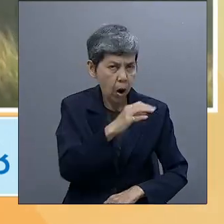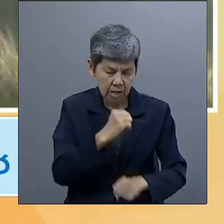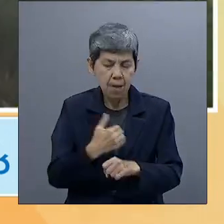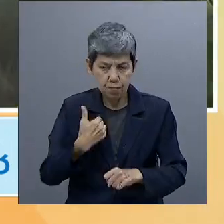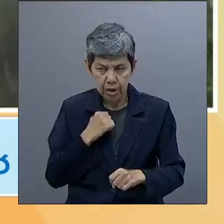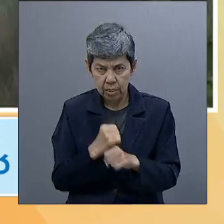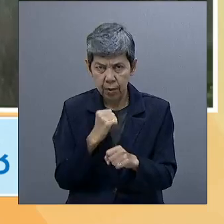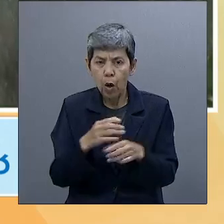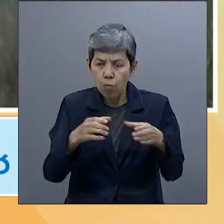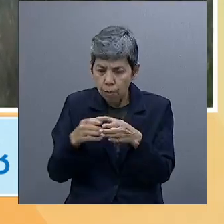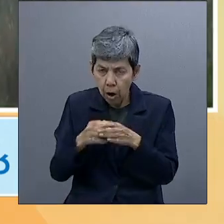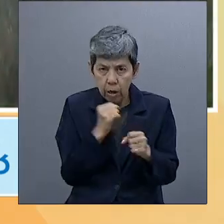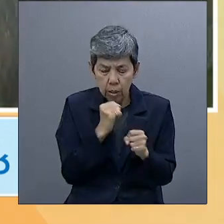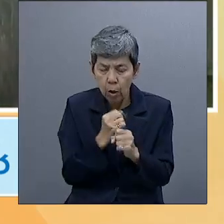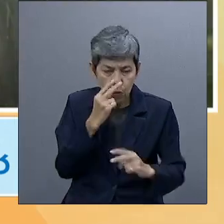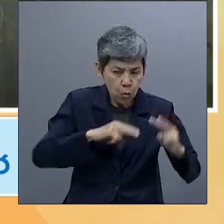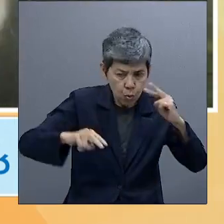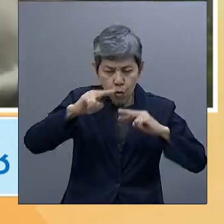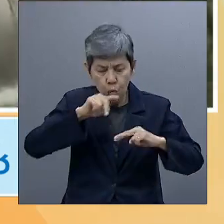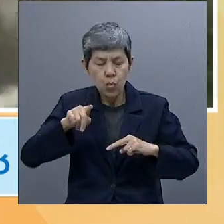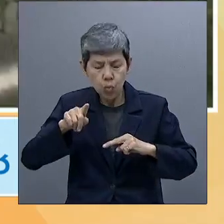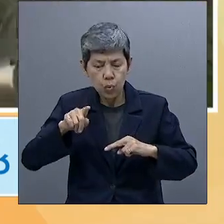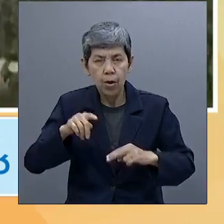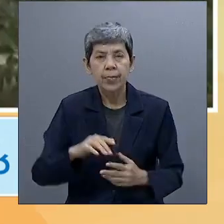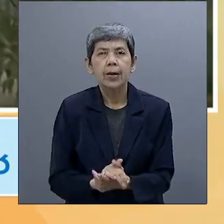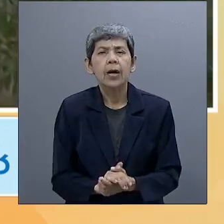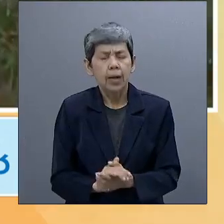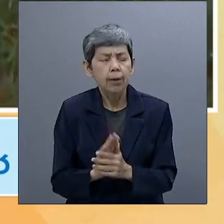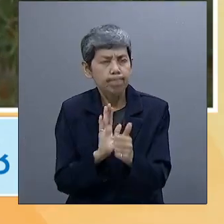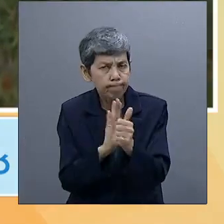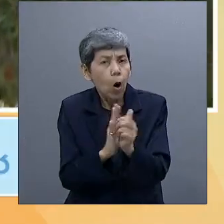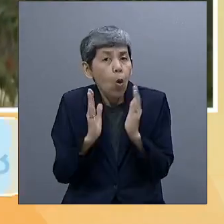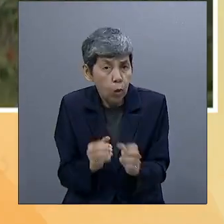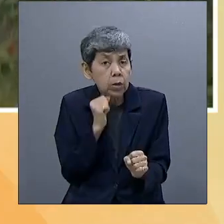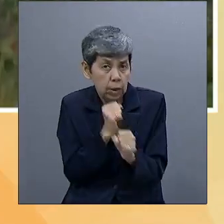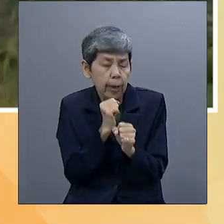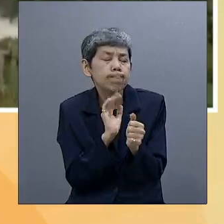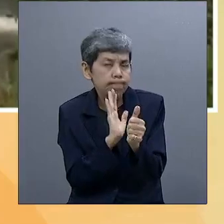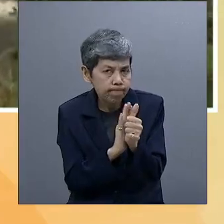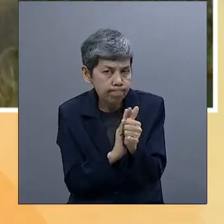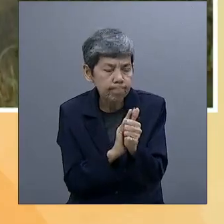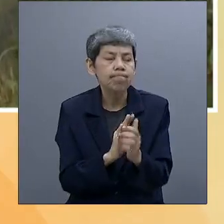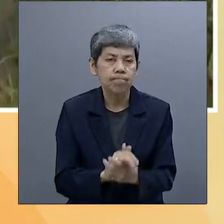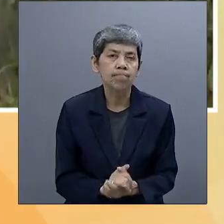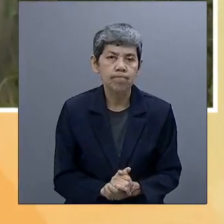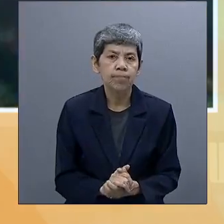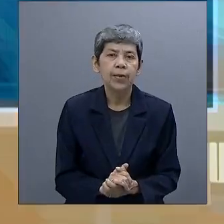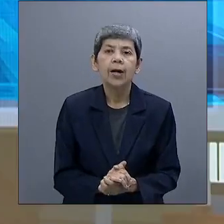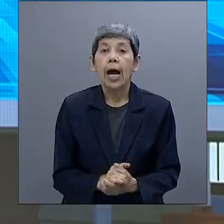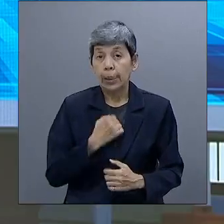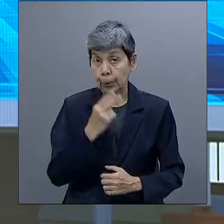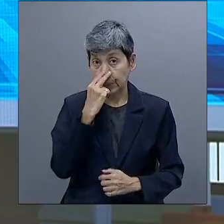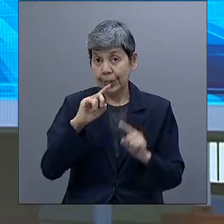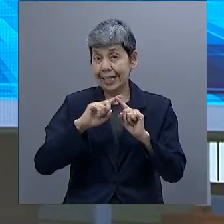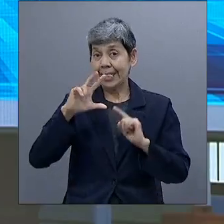การจัดกำลังเจ้าหน้าที่ควบคุมไฟป่าอยู่ด้วยค่ะก็เป็นกำลังใจให้กับเจ้าหน้าที่ในพื้นที่นะคะเอาล่ะคุณผู้ชมคะไปต่อกัน